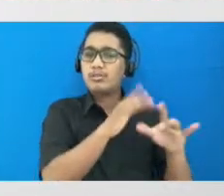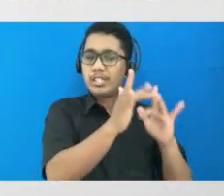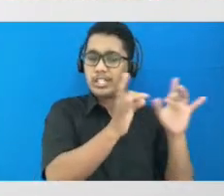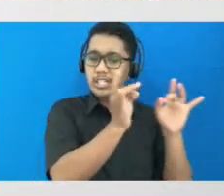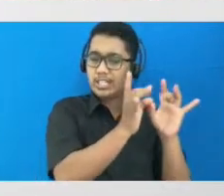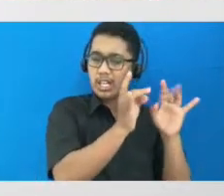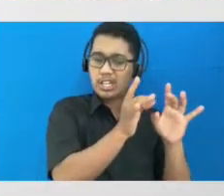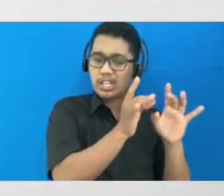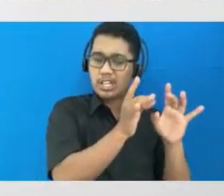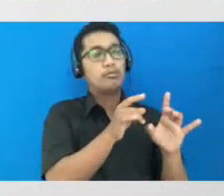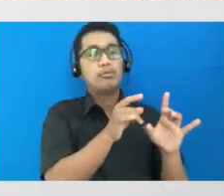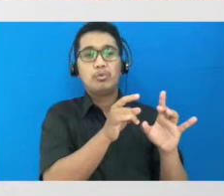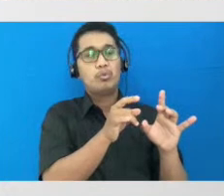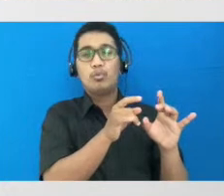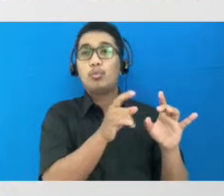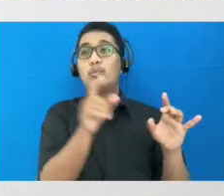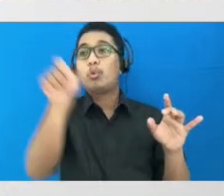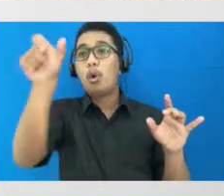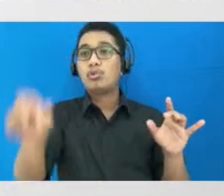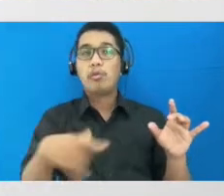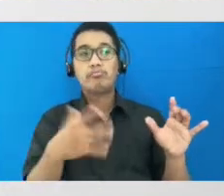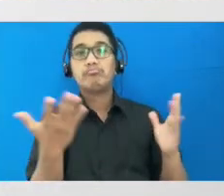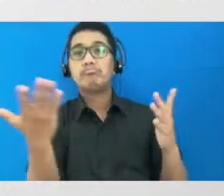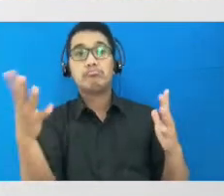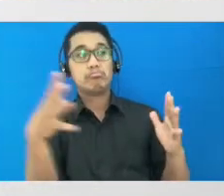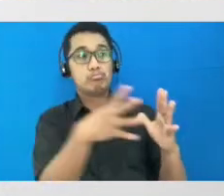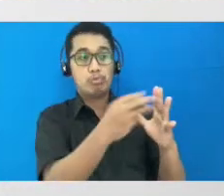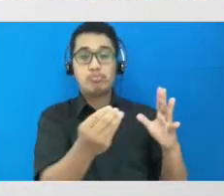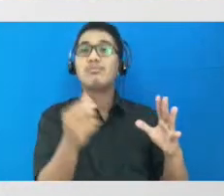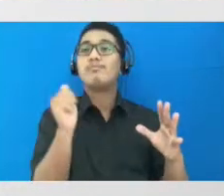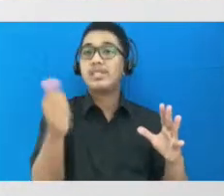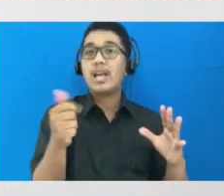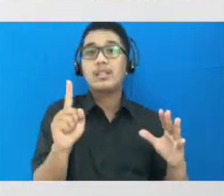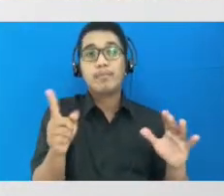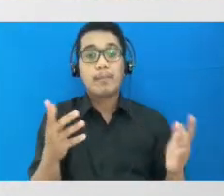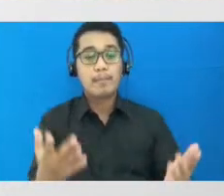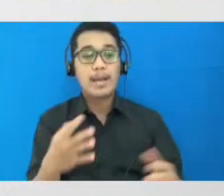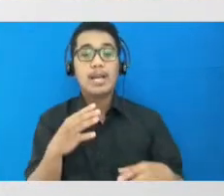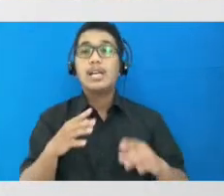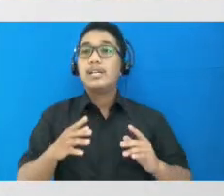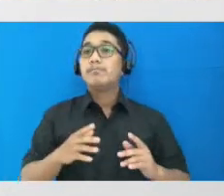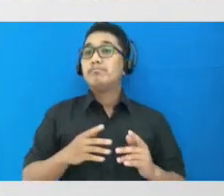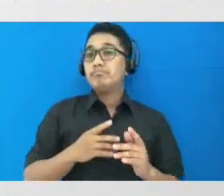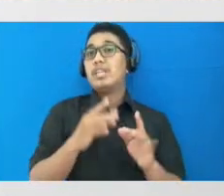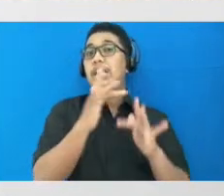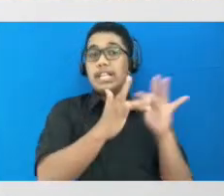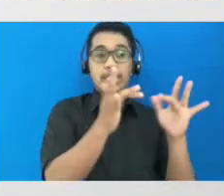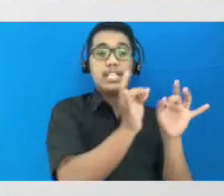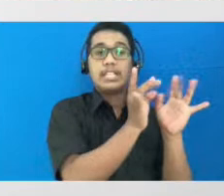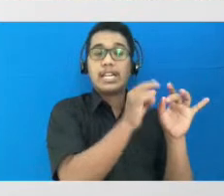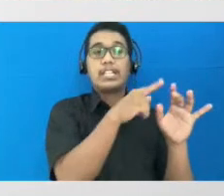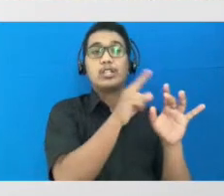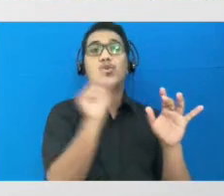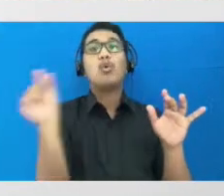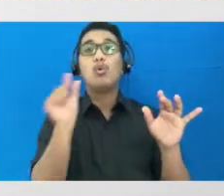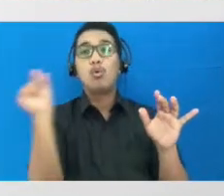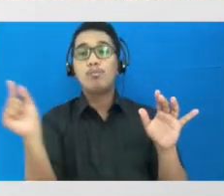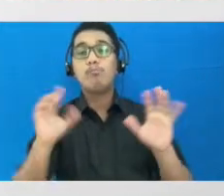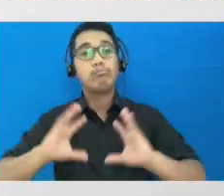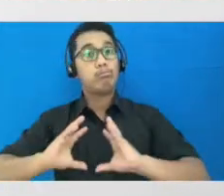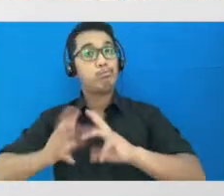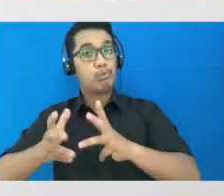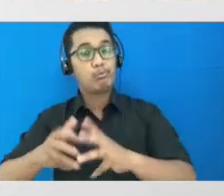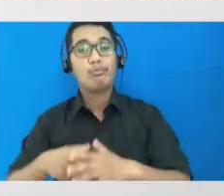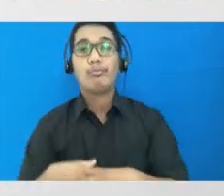bisa diakses oleh orang. Karena sifat internet itu global, umum, publik, bisa diakses oleh siapa aja,